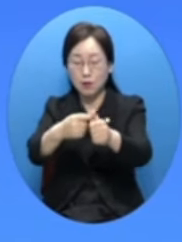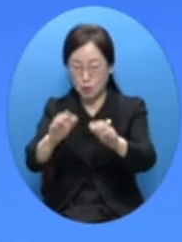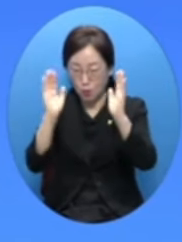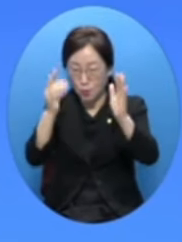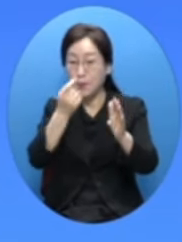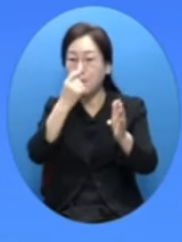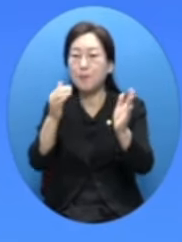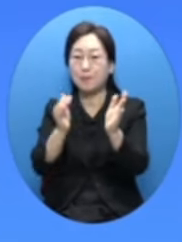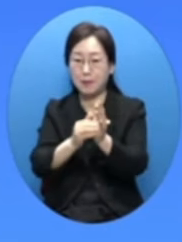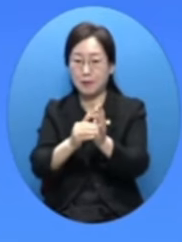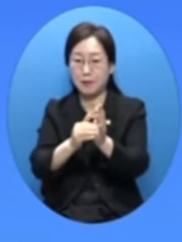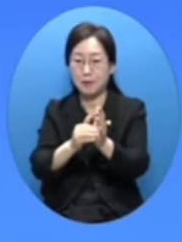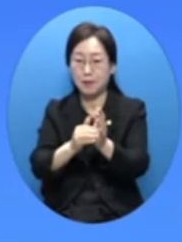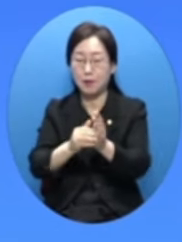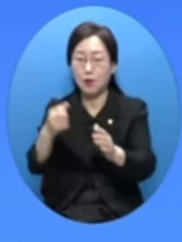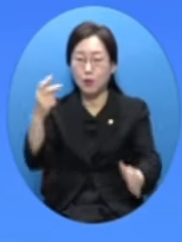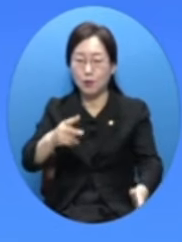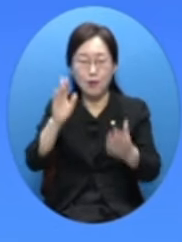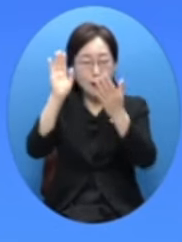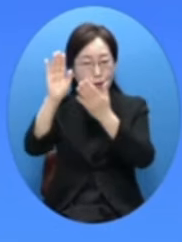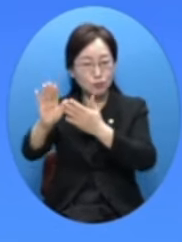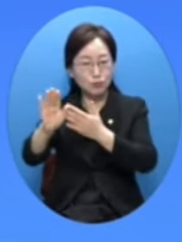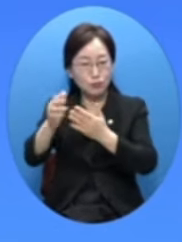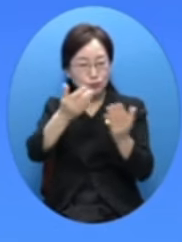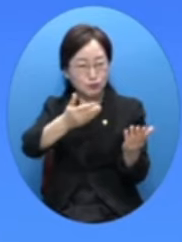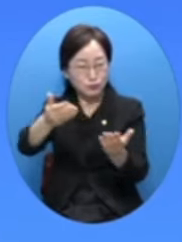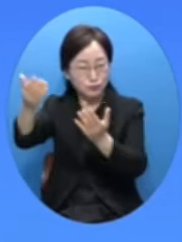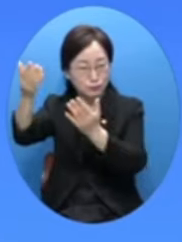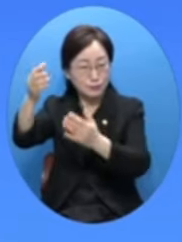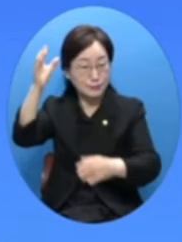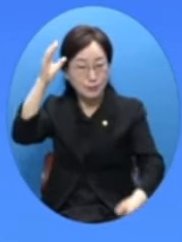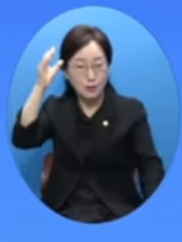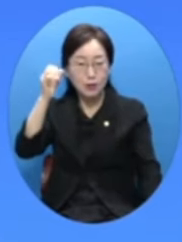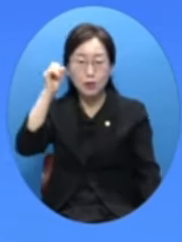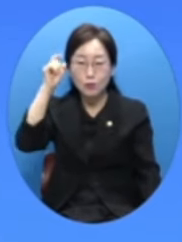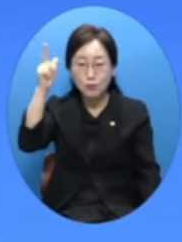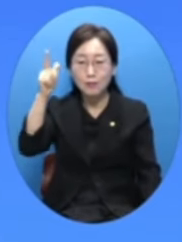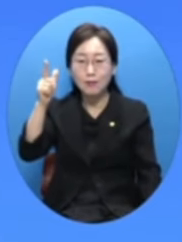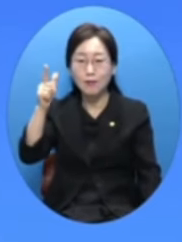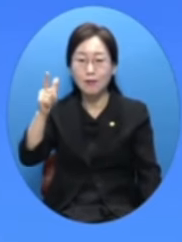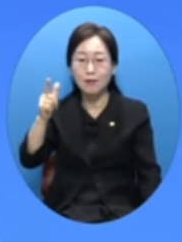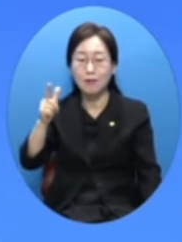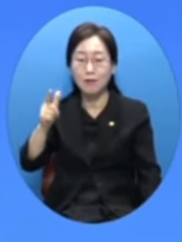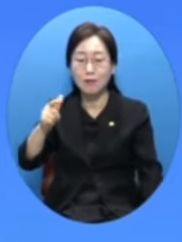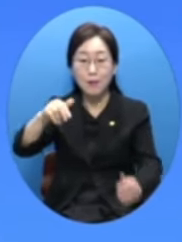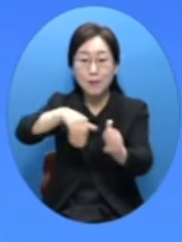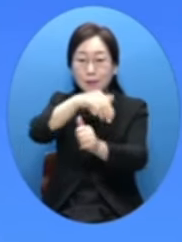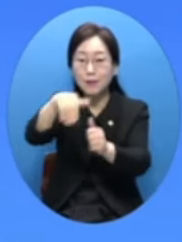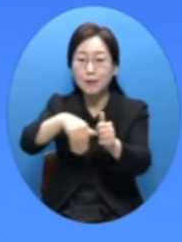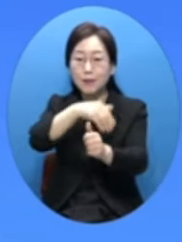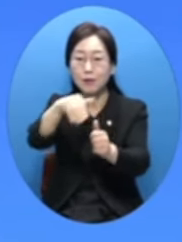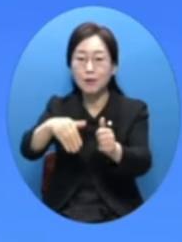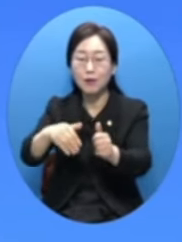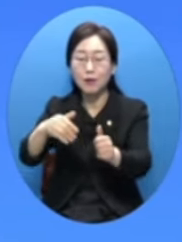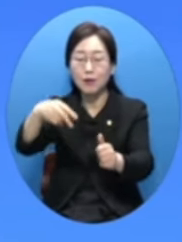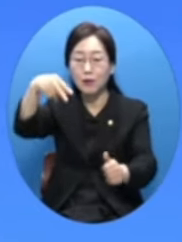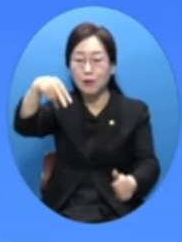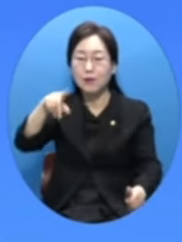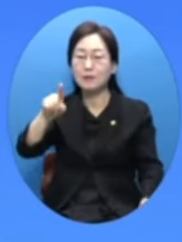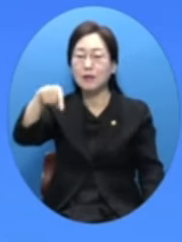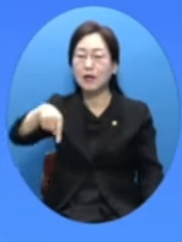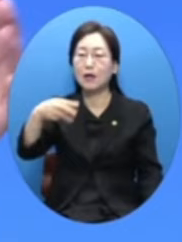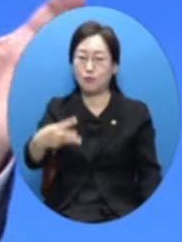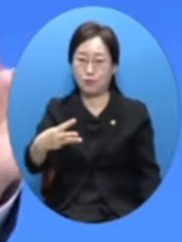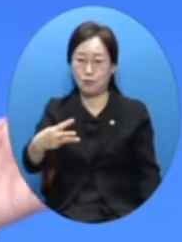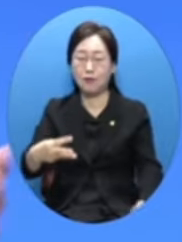사내들인 공회에서 차세대 지도자로 세웠던 훌륭한 가문의 배경을 가진 사울이 있었습니다.